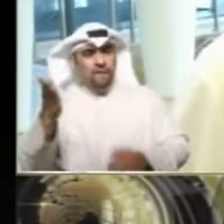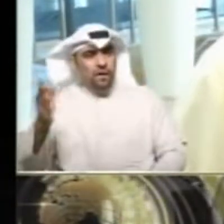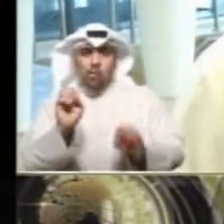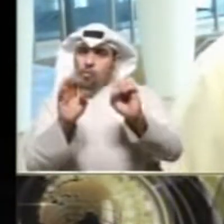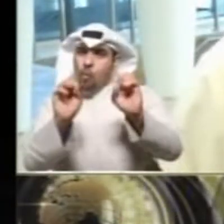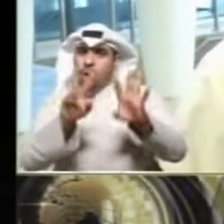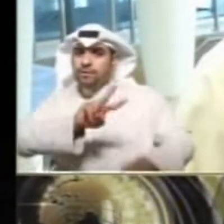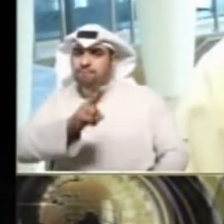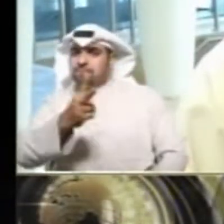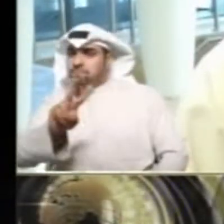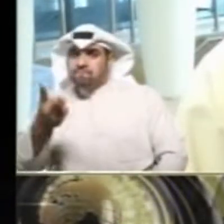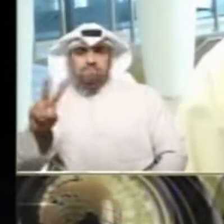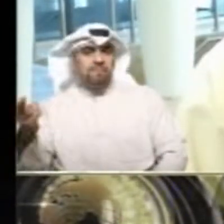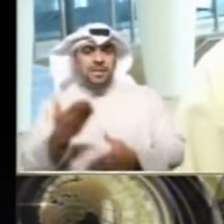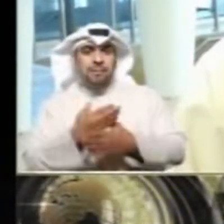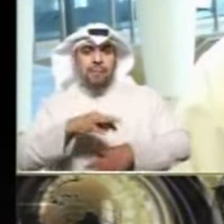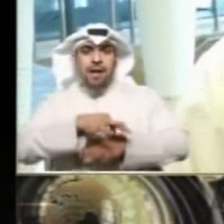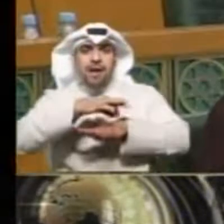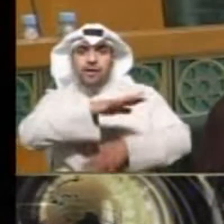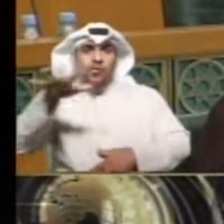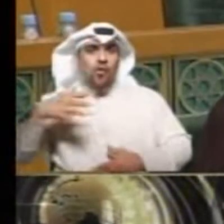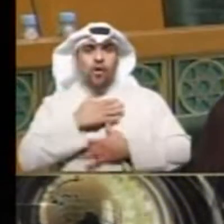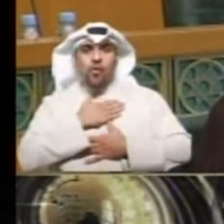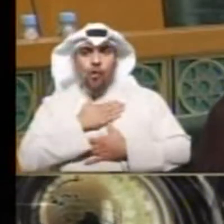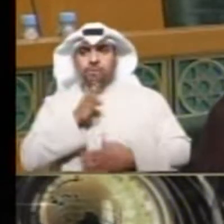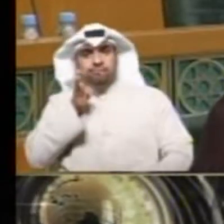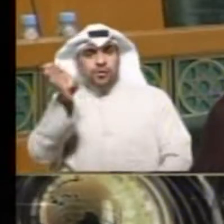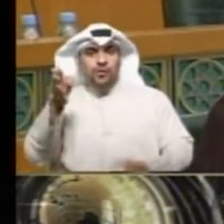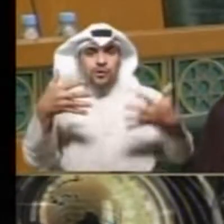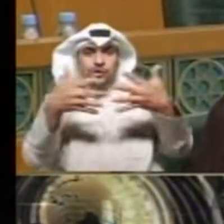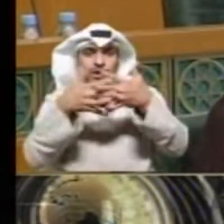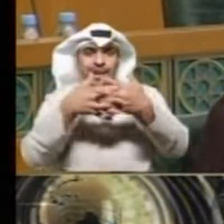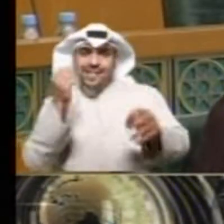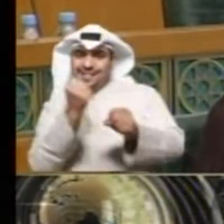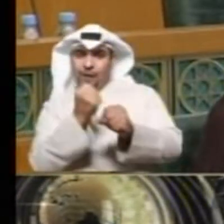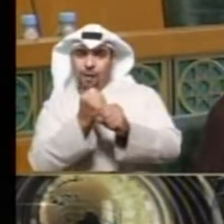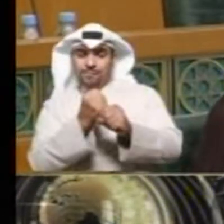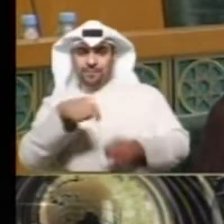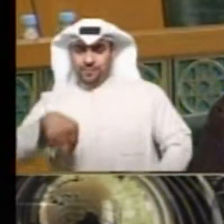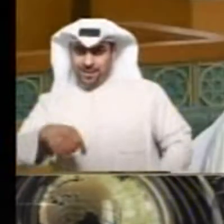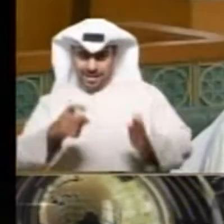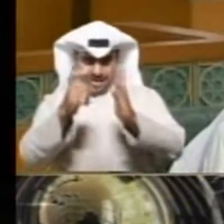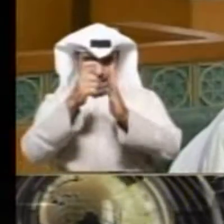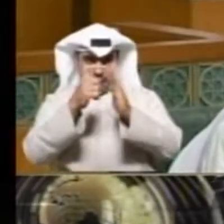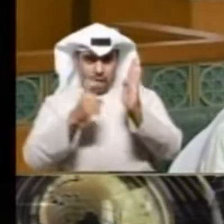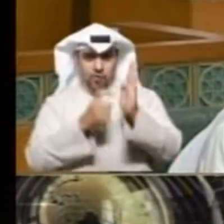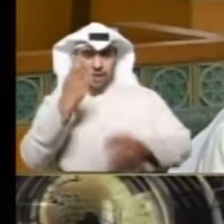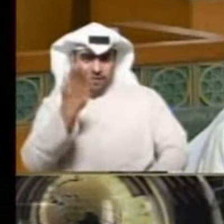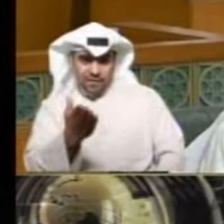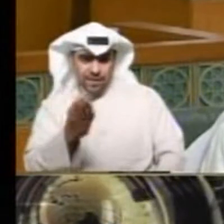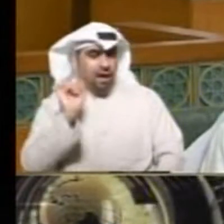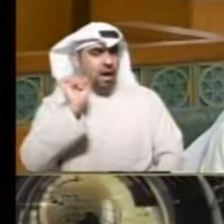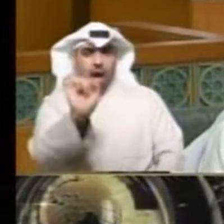لخلق جو مناسب في قطاع الأهلي ان شاء الله. جوانب عده راعى فيها القانون بما فيها احكام قانون المؤسسه